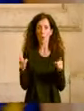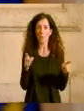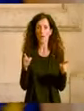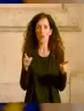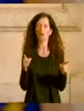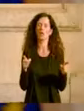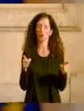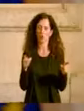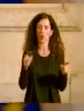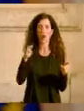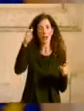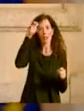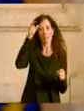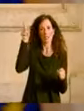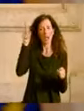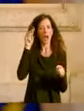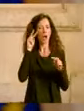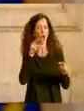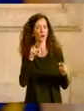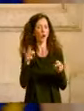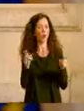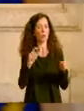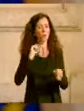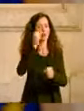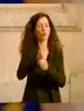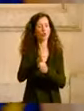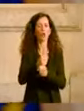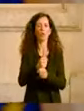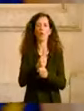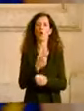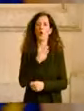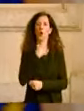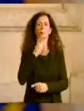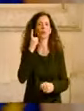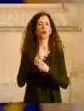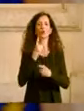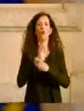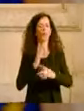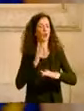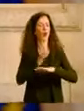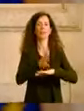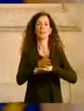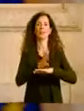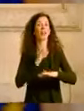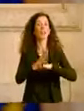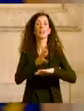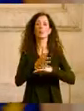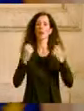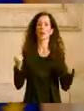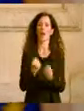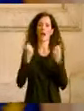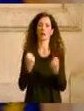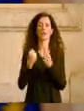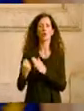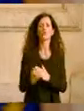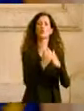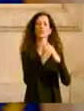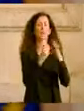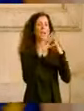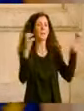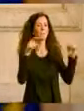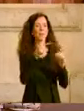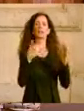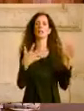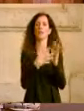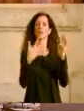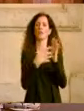in cui lo Stato ha l'obbligo, ha il dovere di intervenire anche attivamente per sostenere le imprese in